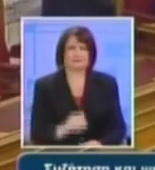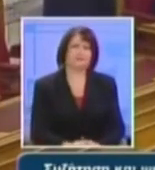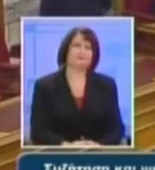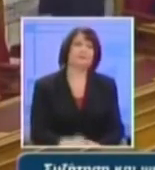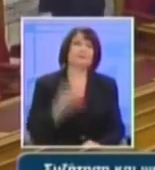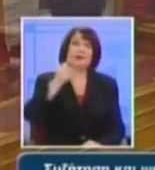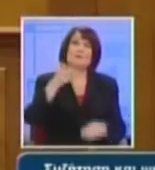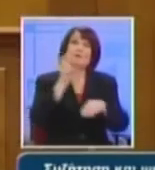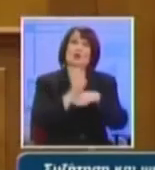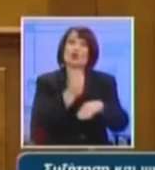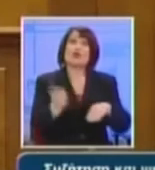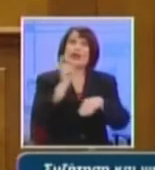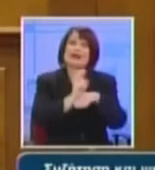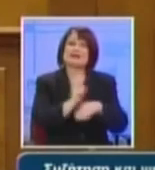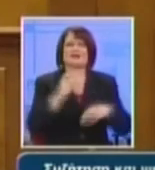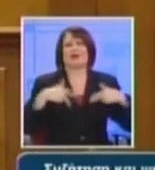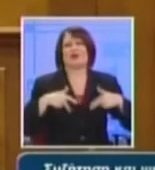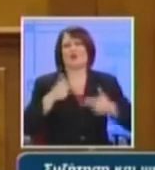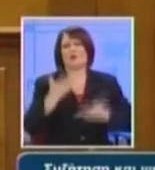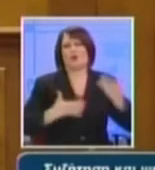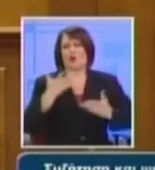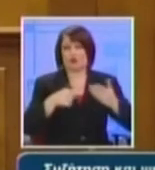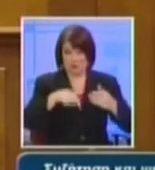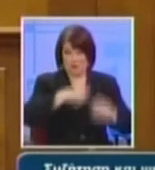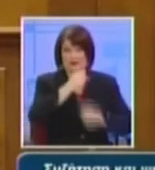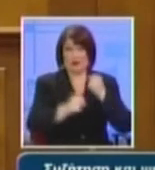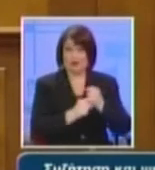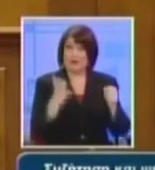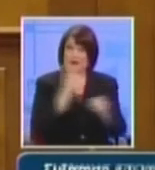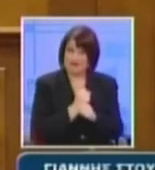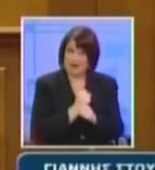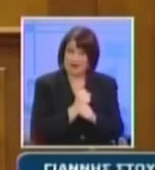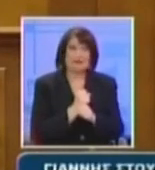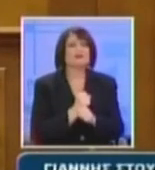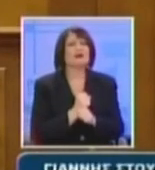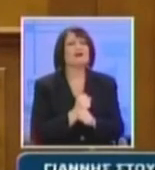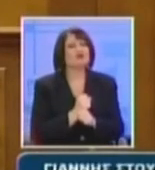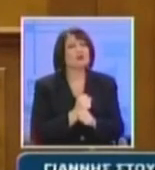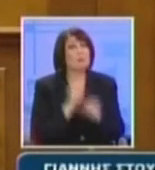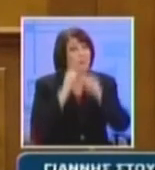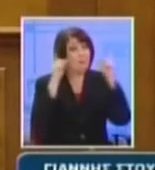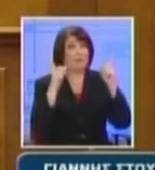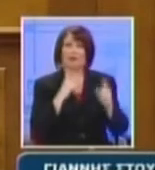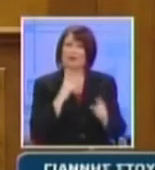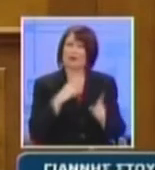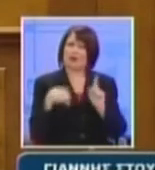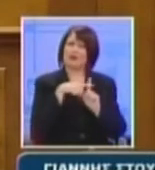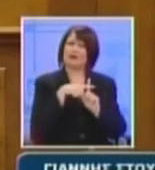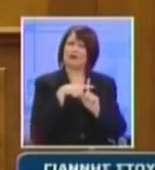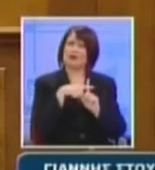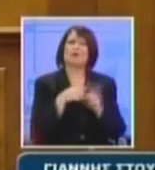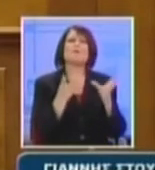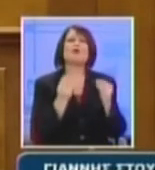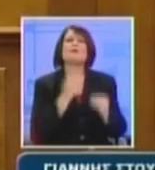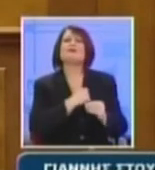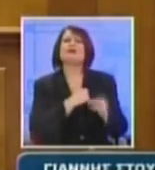πρωτογενούς πλεονάσματος στον κρατικό προϋπολογισμό, ήδη από φέτος, είναι μια θετική έκπληξη, δεδομένου ότι πολλοί θεωρούσαν